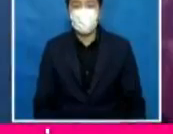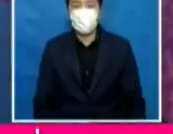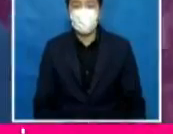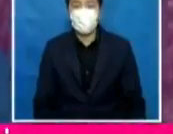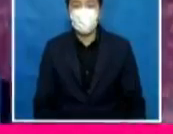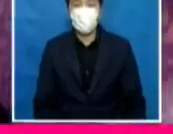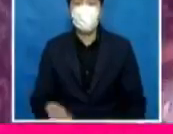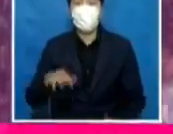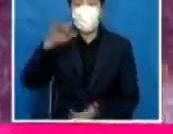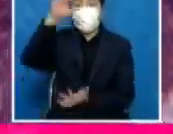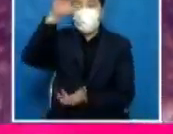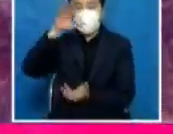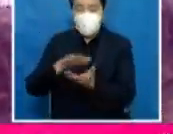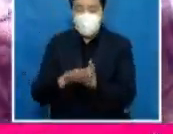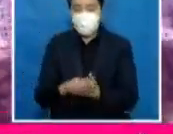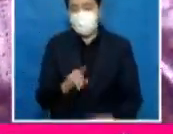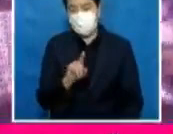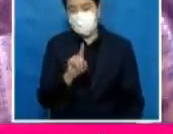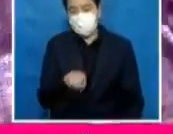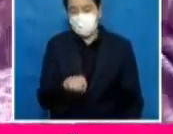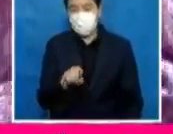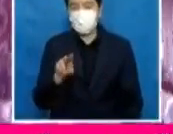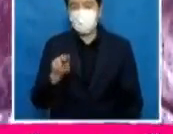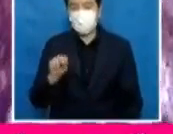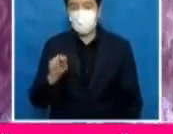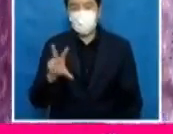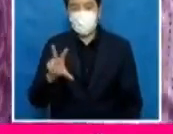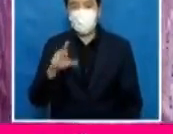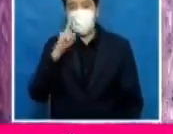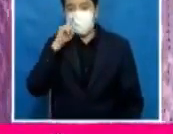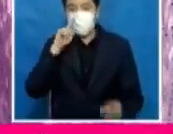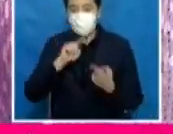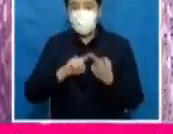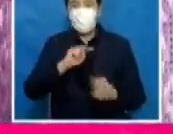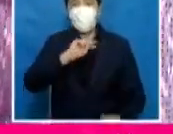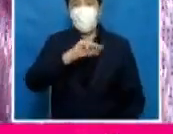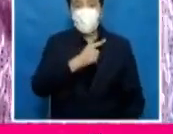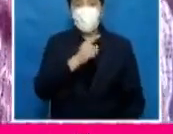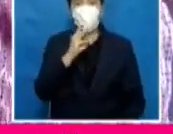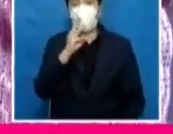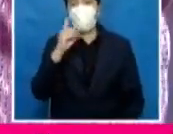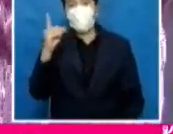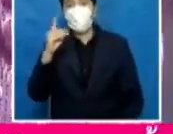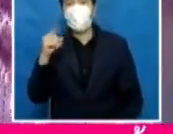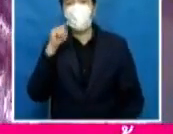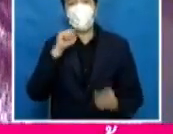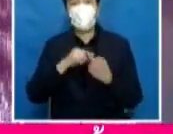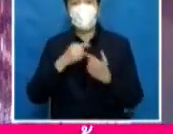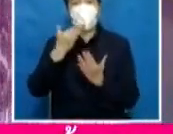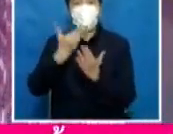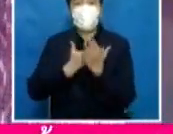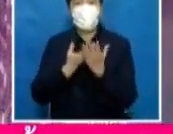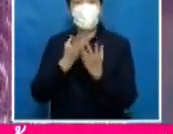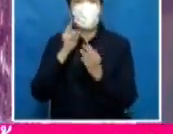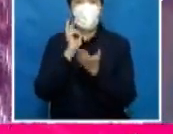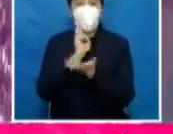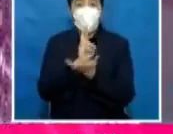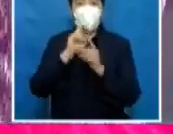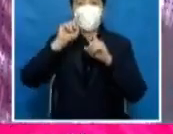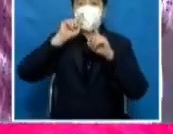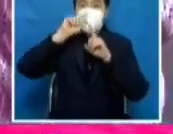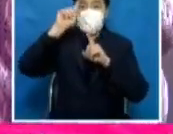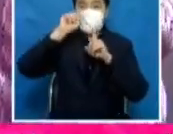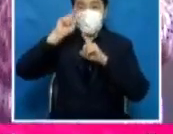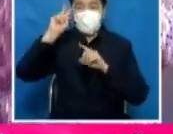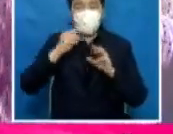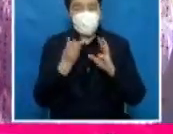รวมทั้งสิ้น 1,033 ลูกที่จะใช้กำหนดงวดและหมวดอักษรในการออกรางวัลอันดับที่1และอันดับที่2ครับ